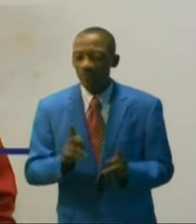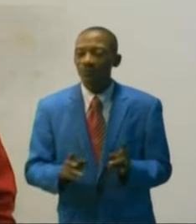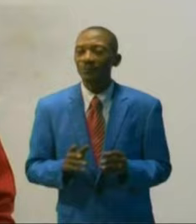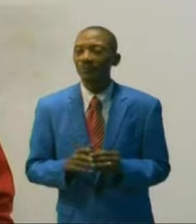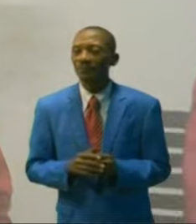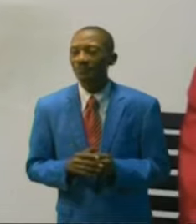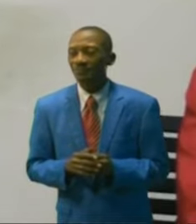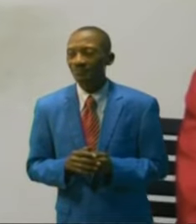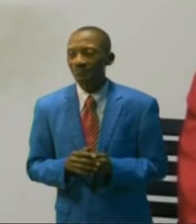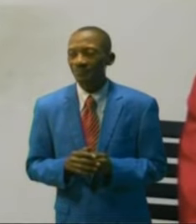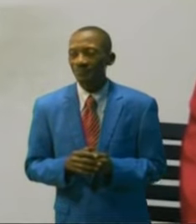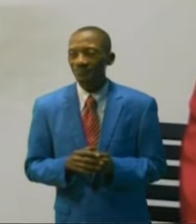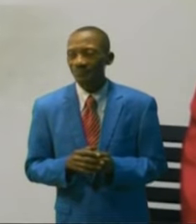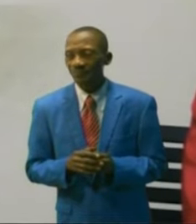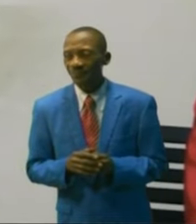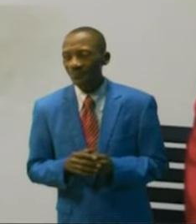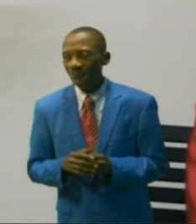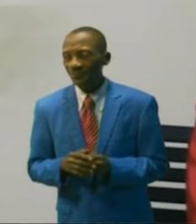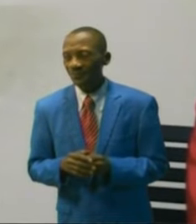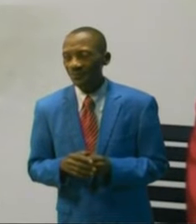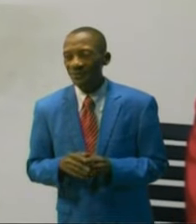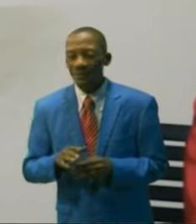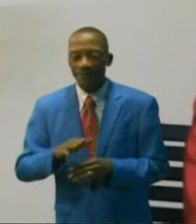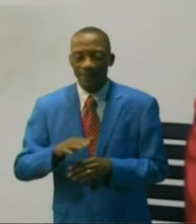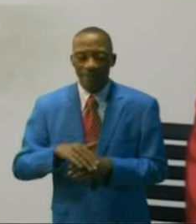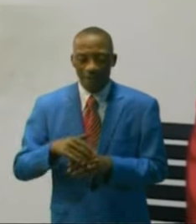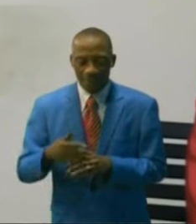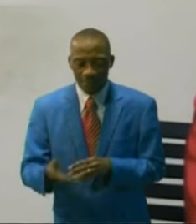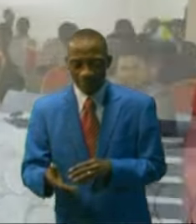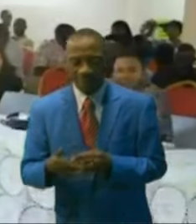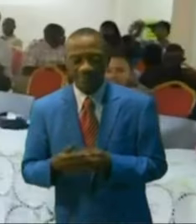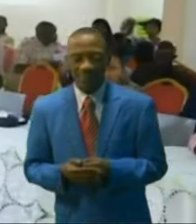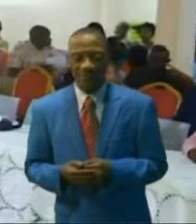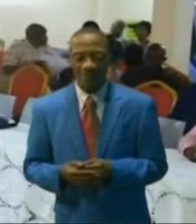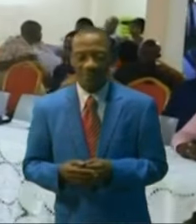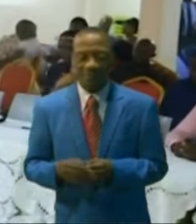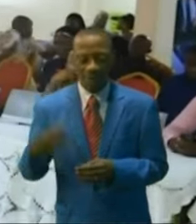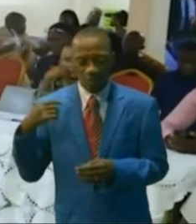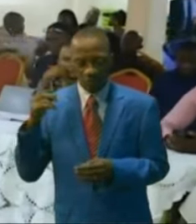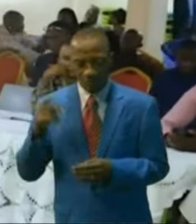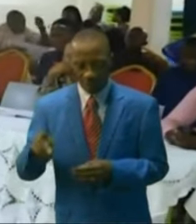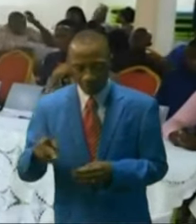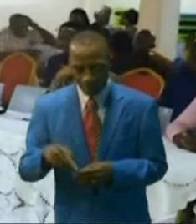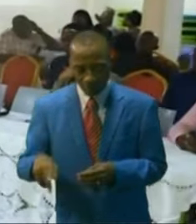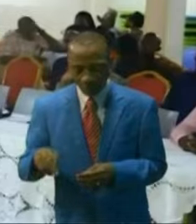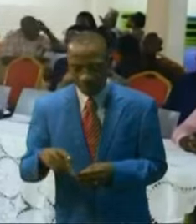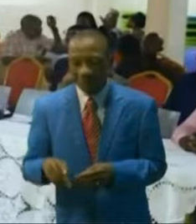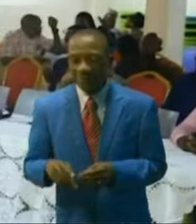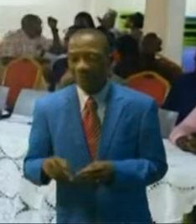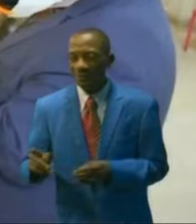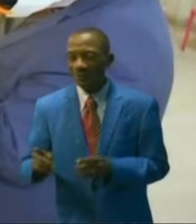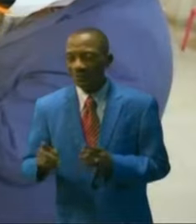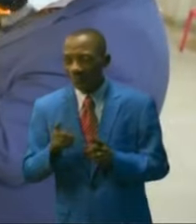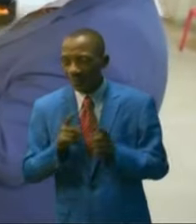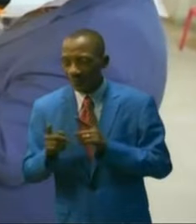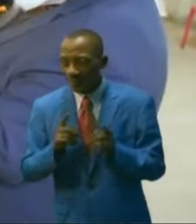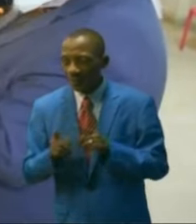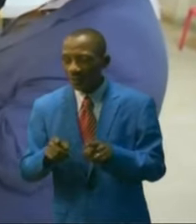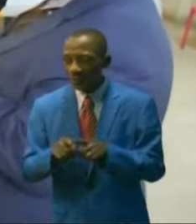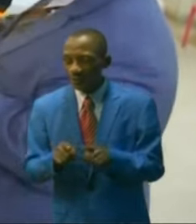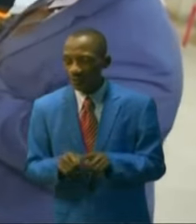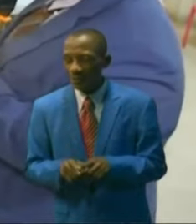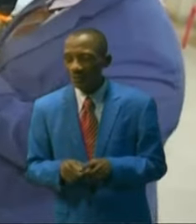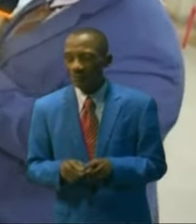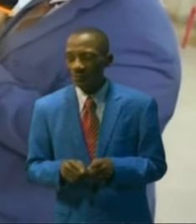finances publiques. Bokele Djolé, vice-gouverneur de province, a appelé le parti prenante à accorder l'intérêt supérieur à